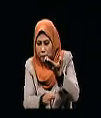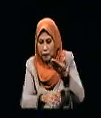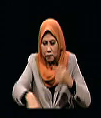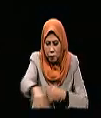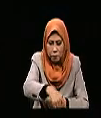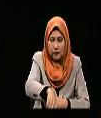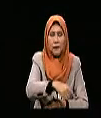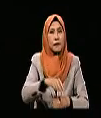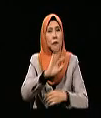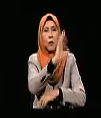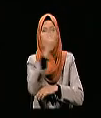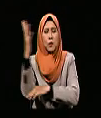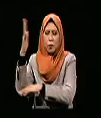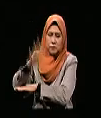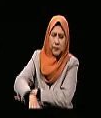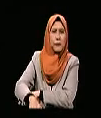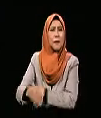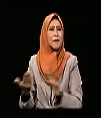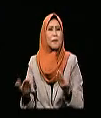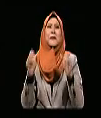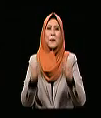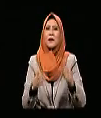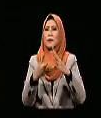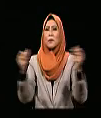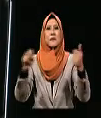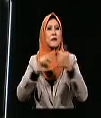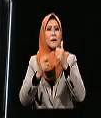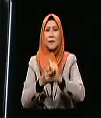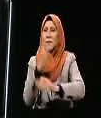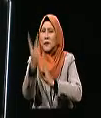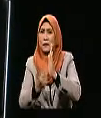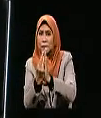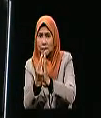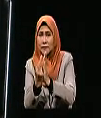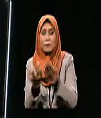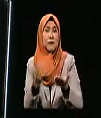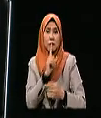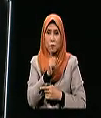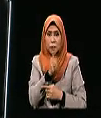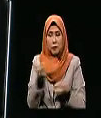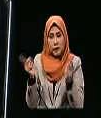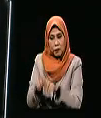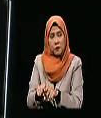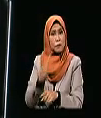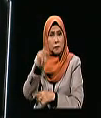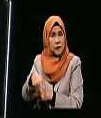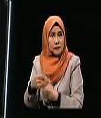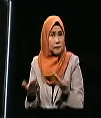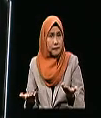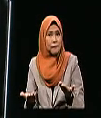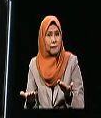itu kita boleh laksanakan dalam masa 2 jam. Jadi saya melihat apakah benar ini berlaku di wilayah, sebab sistem